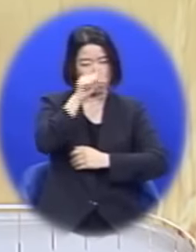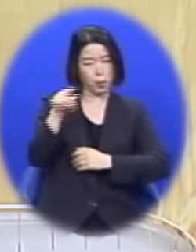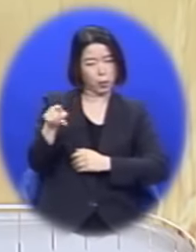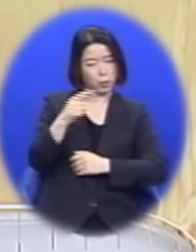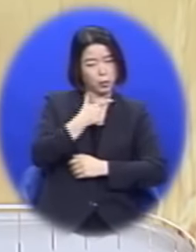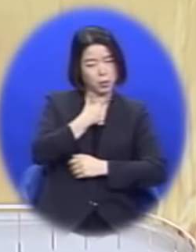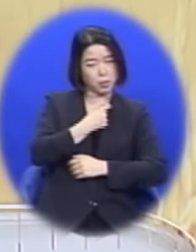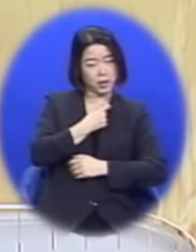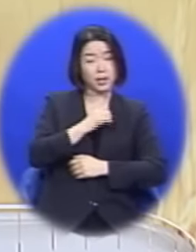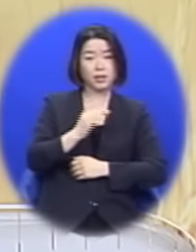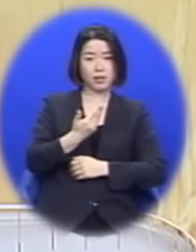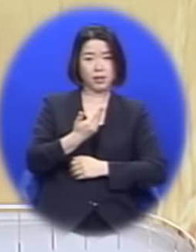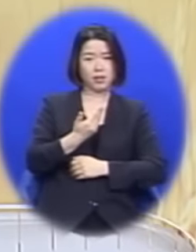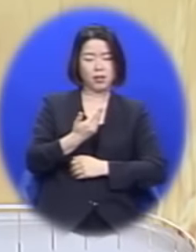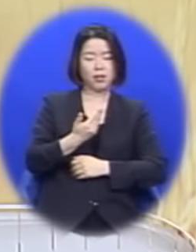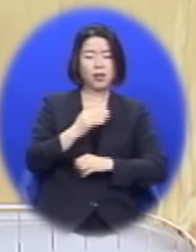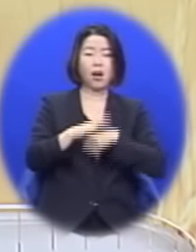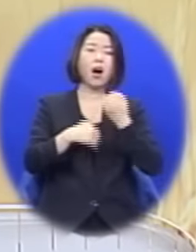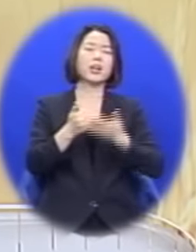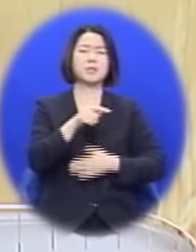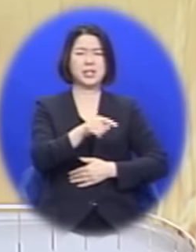하나님이 이게 걱정인 거예요.